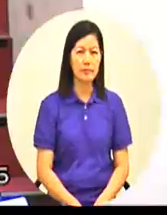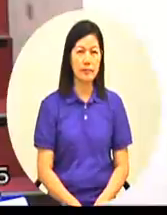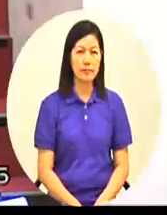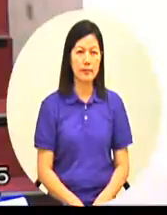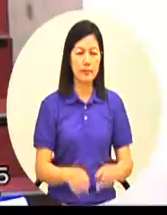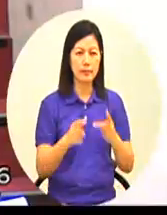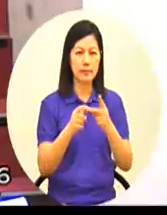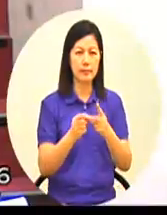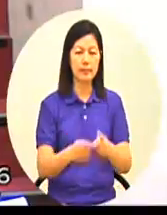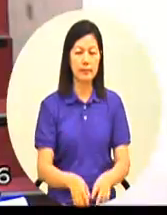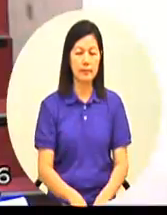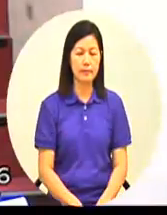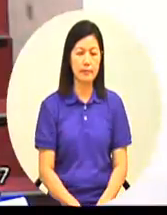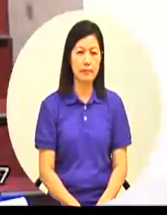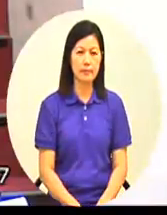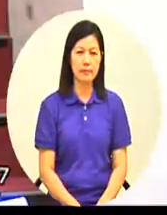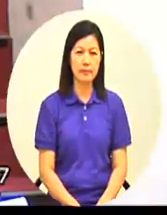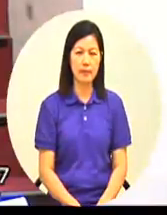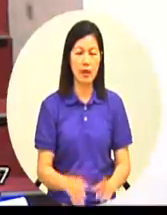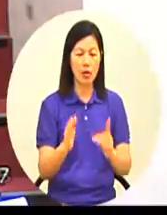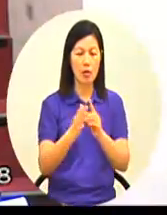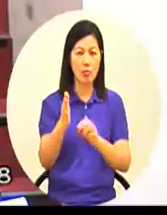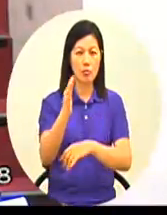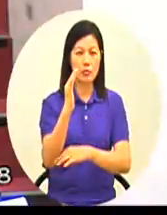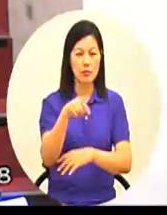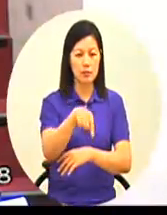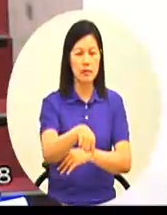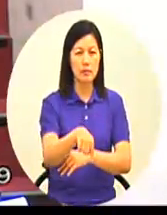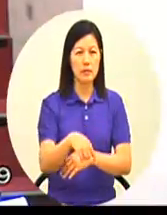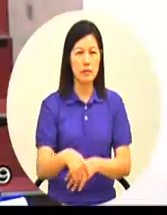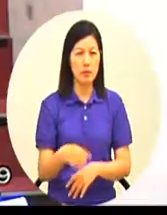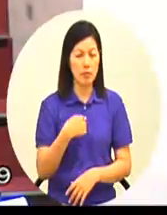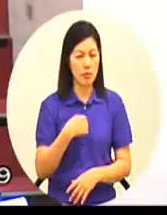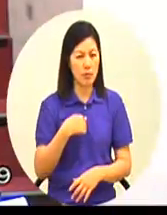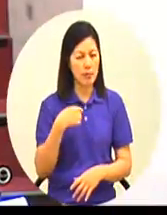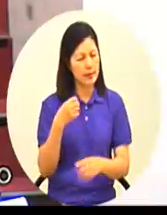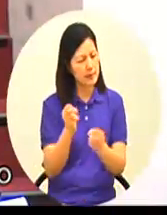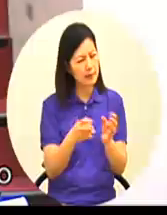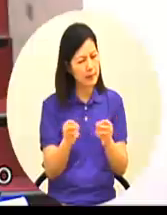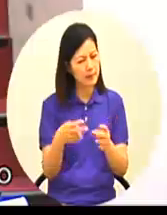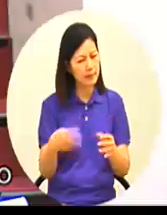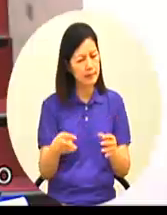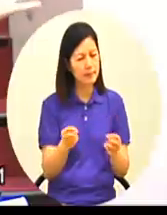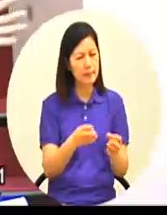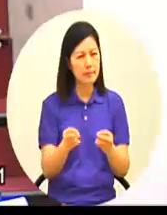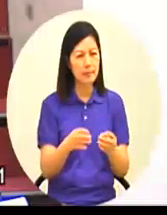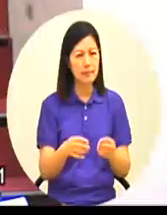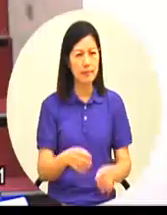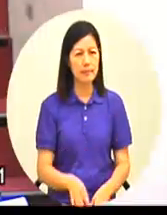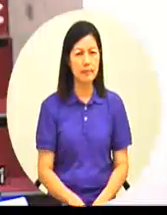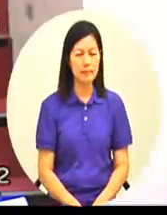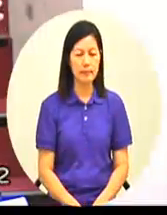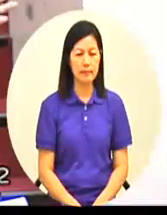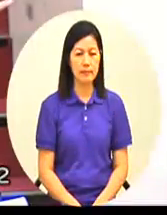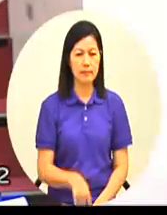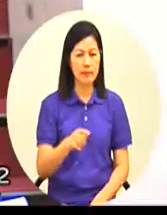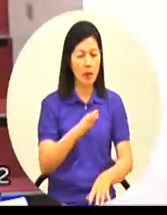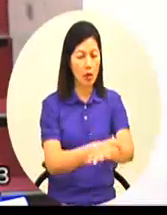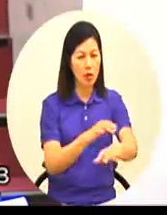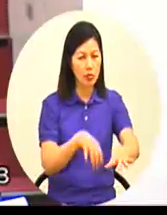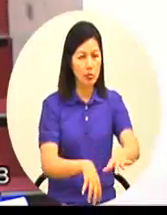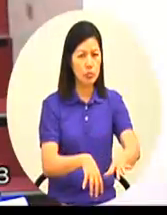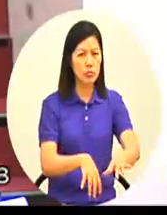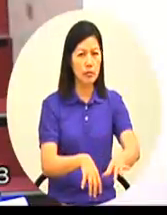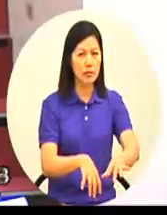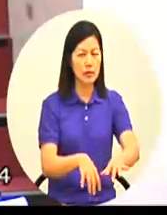说我们这个第二这个副政家，我想我们再来讨论一下，因为坦白讲，阮伫这个所在，伫这样吼，咱伫